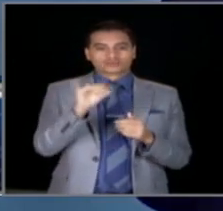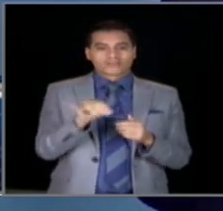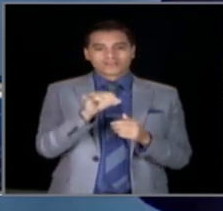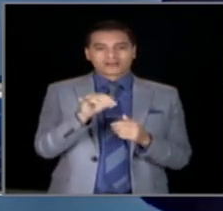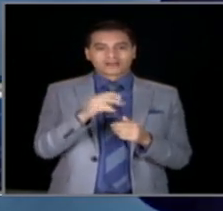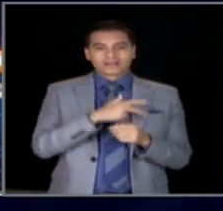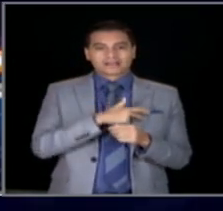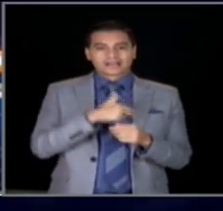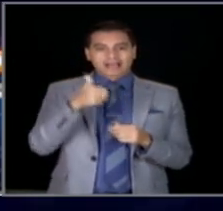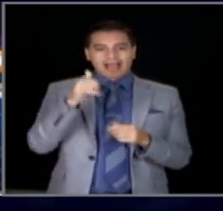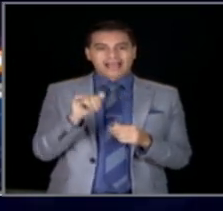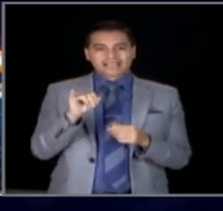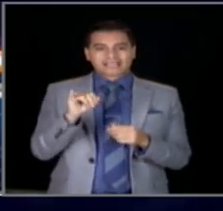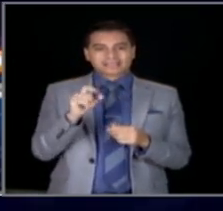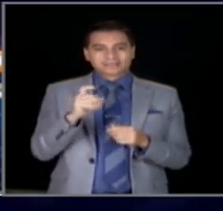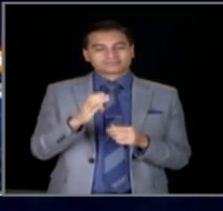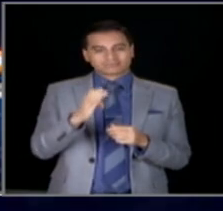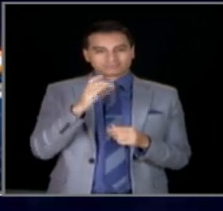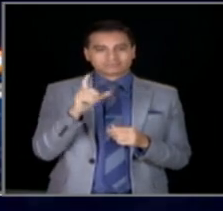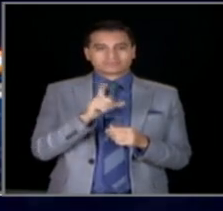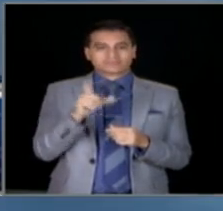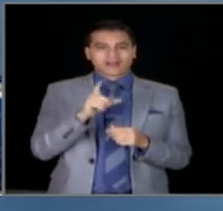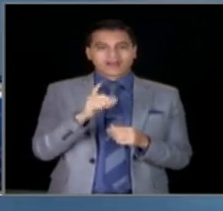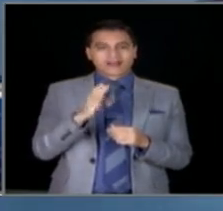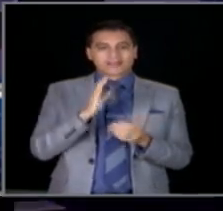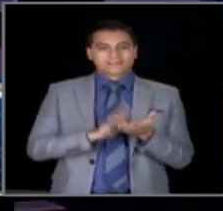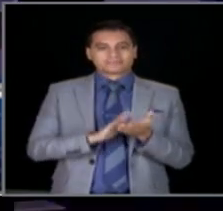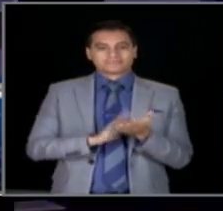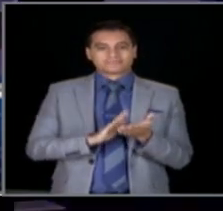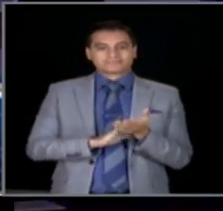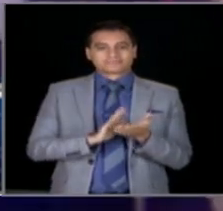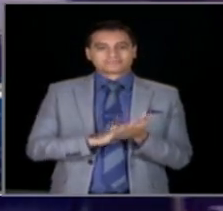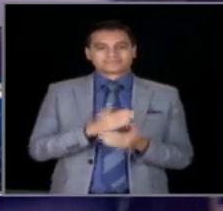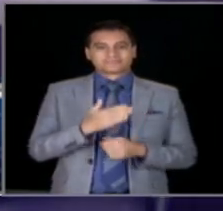بالقولة. تفرق. سعيد بالقولة. طبعاً إجابة صحيحة.